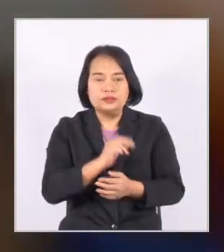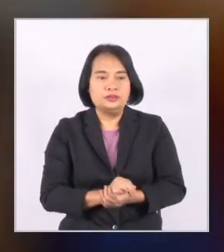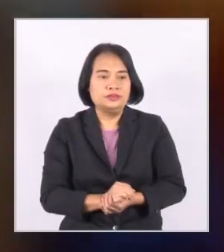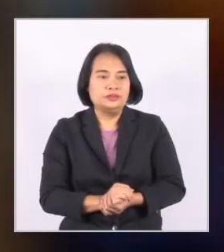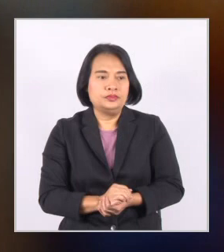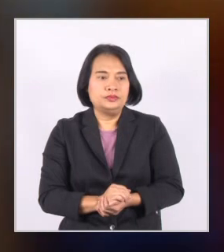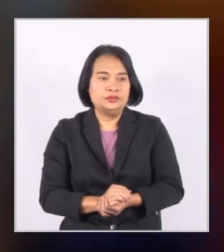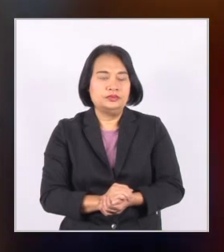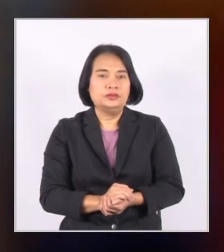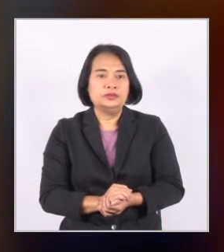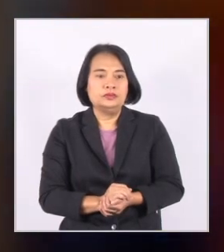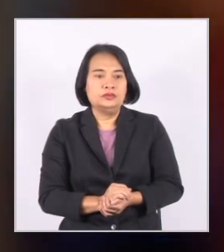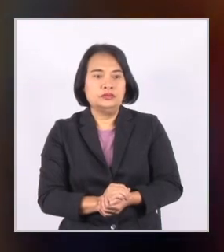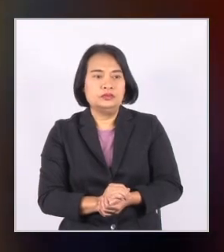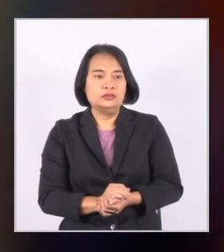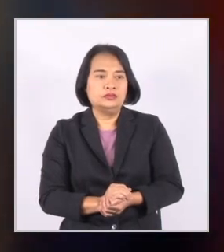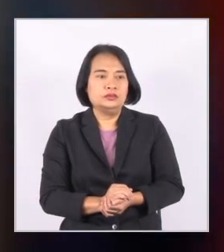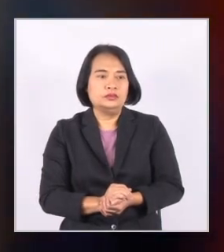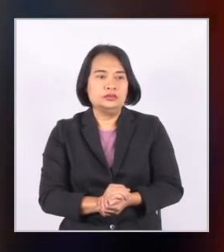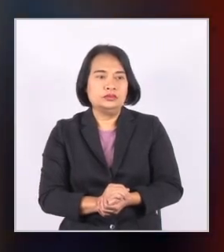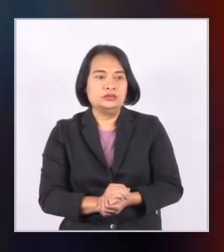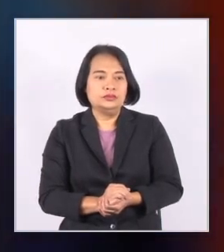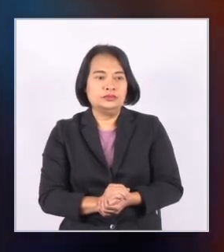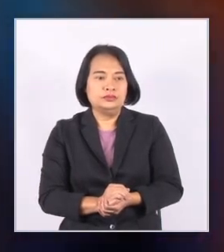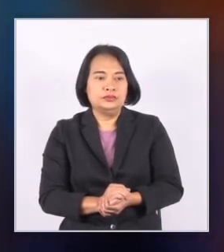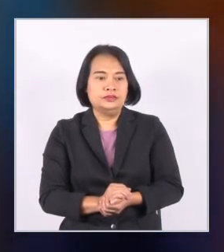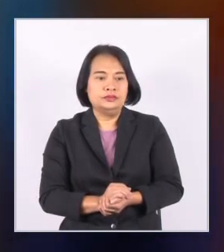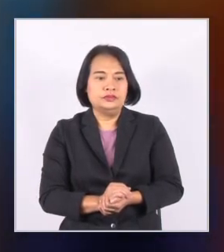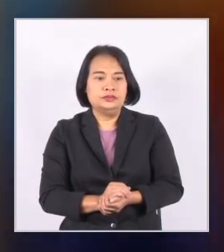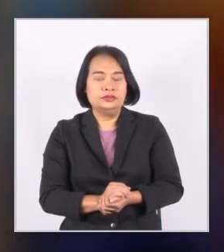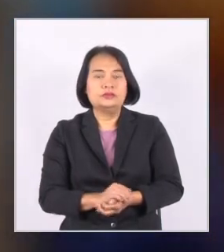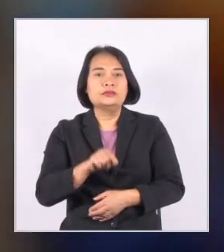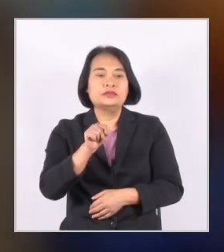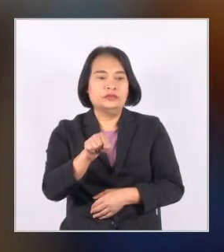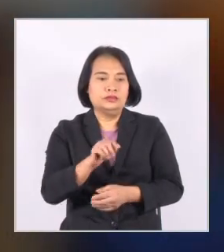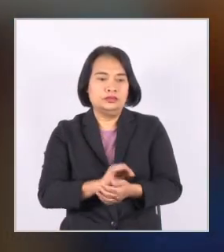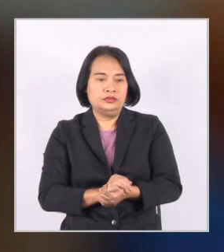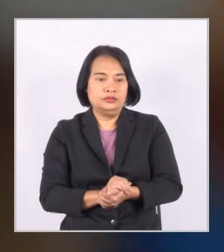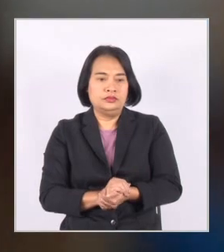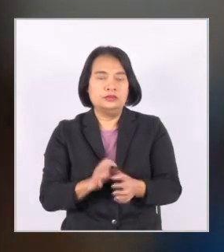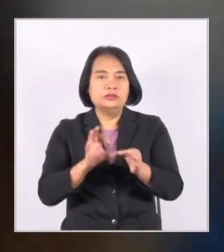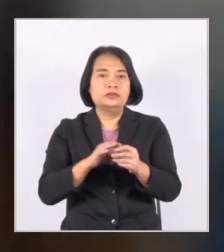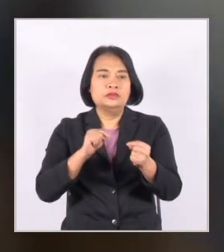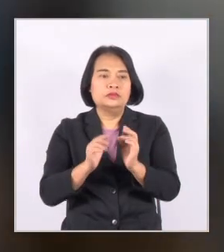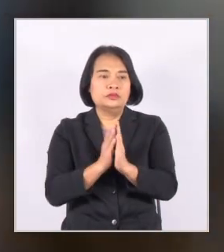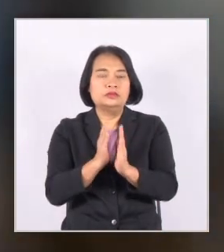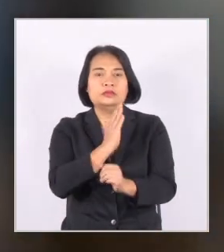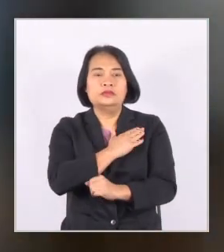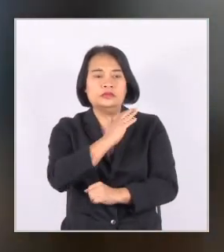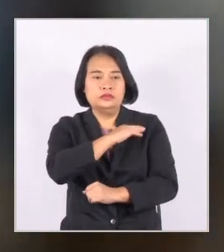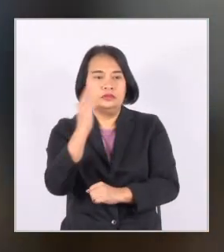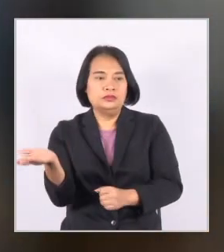หลายตาเลยแล้วเจ้าตัวนั้นเอาเพื่อจับดึกก็เลยรู้ถึงว่าเพื่อน ไปคลิปนี้หลายตาเล